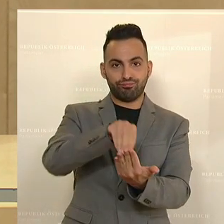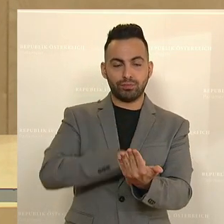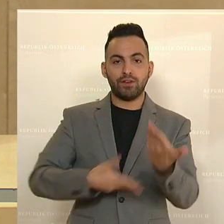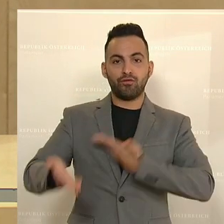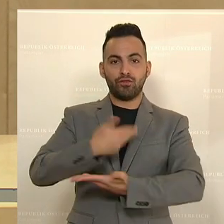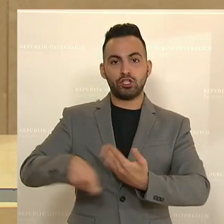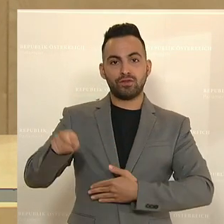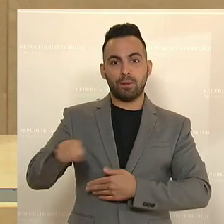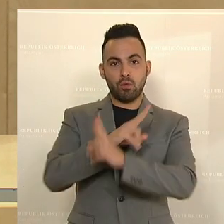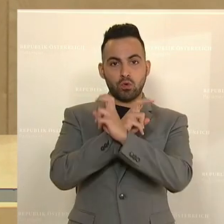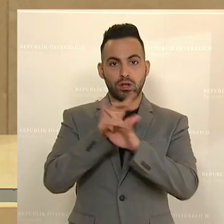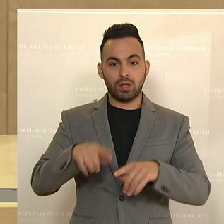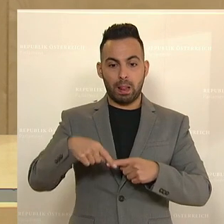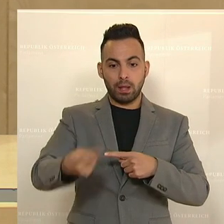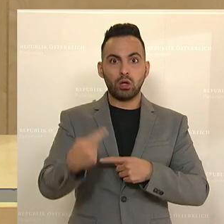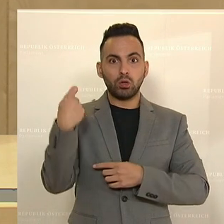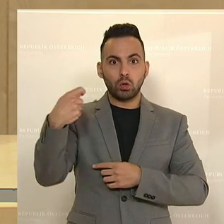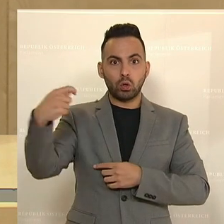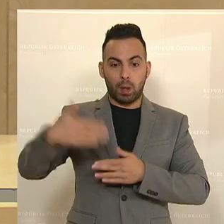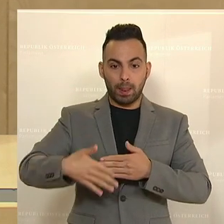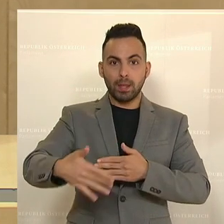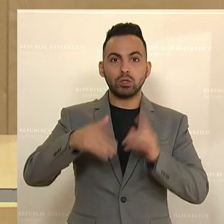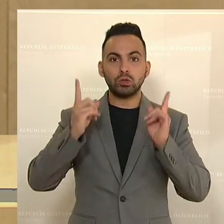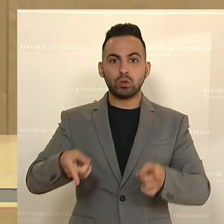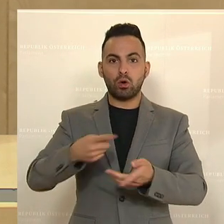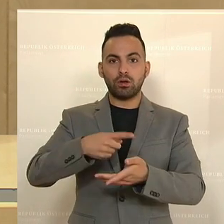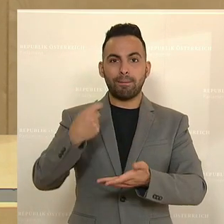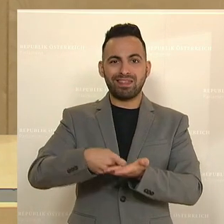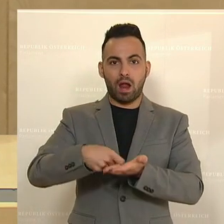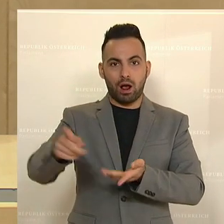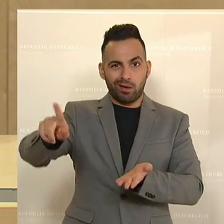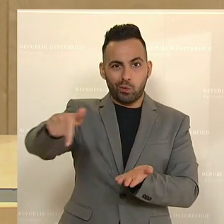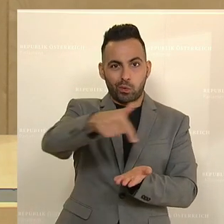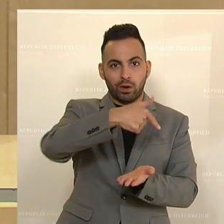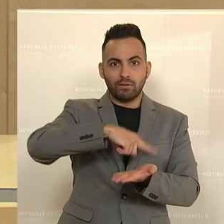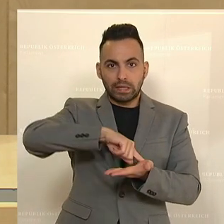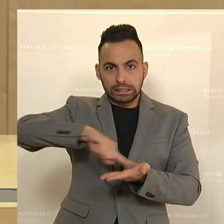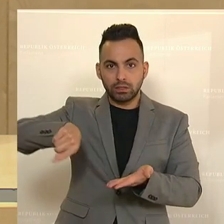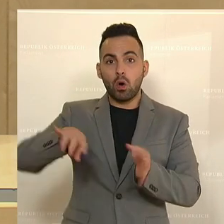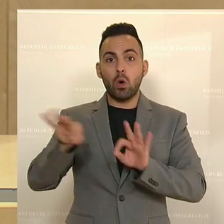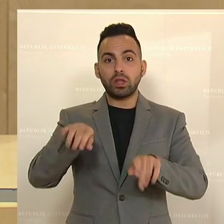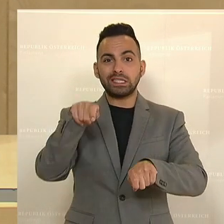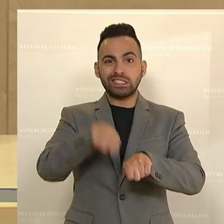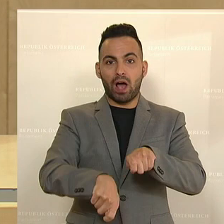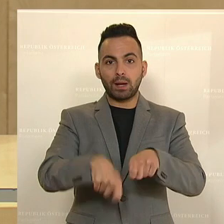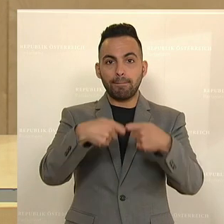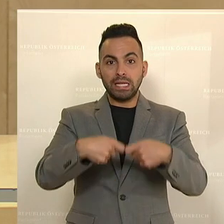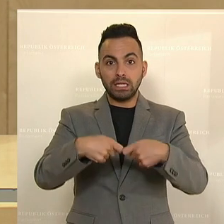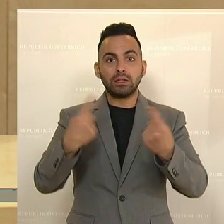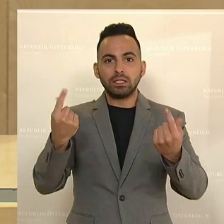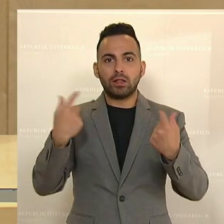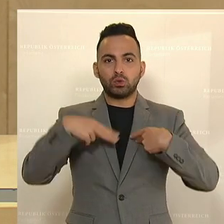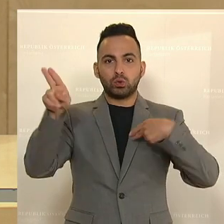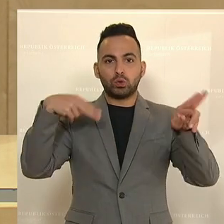Wirtschaftskammer Österreich auf die infolge der Teuerung steigenden Kammerbeiträge verzichtet bzw. diese an die Zwangsmitglieder zurückzahlen.